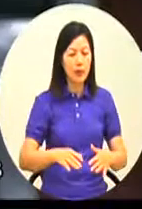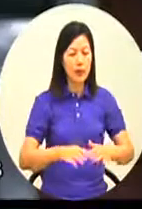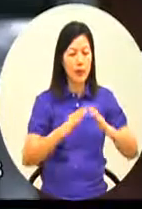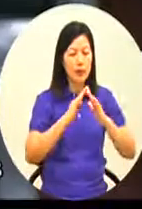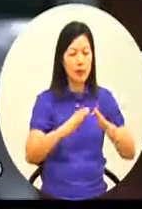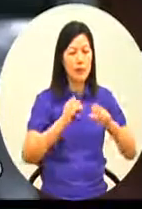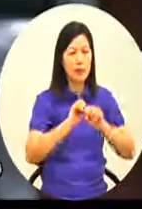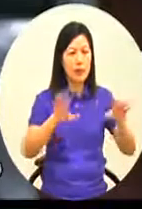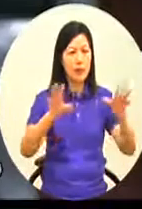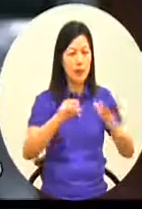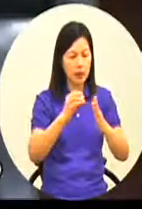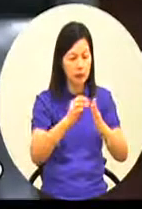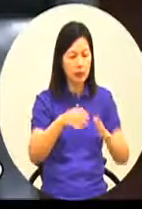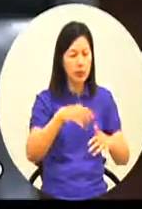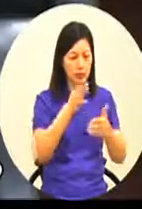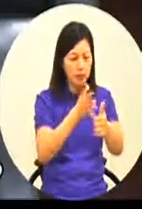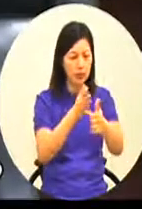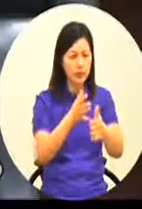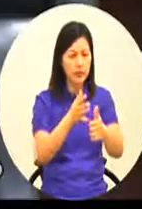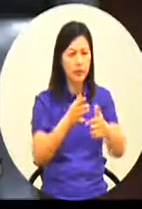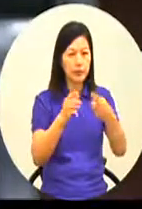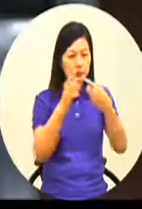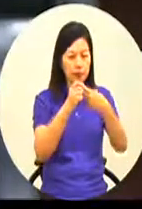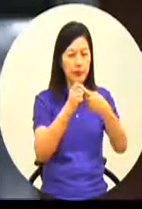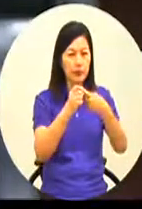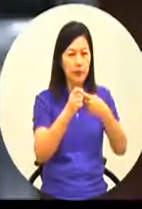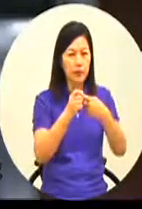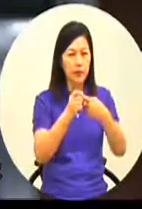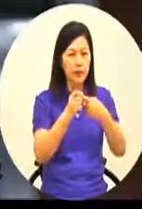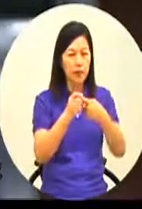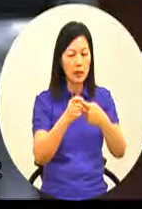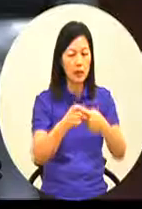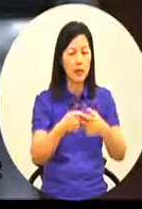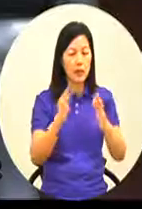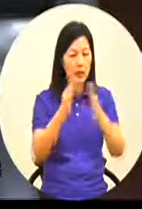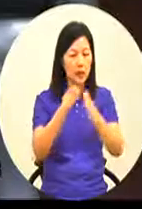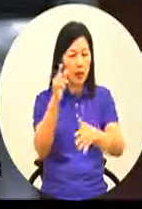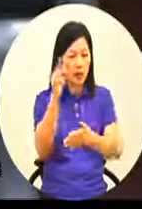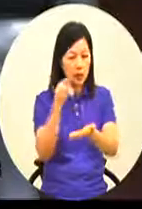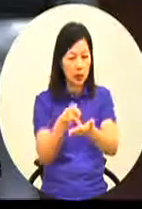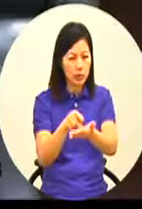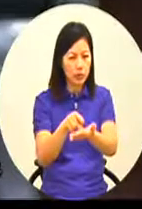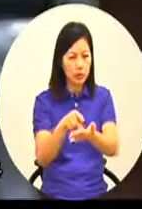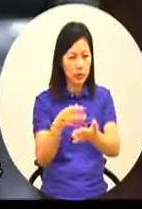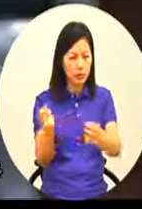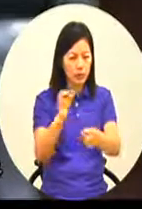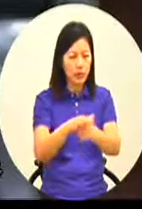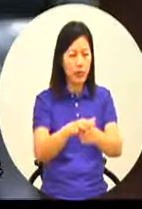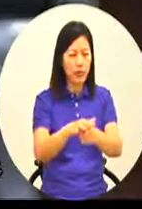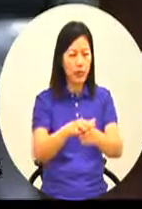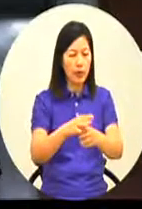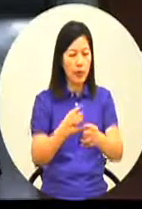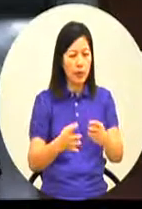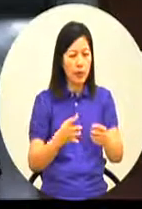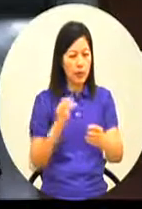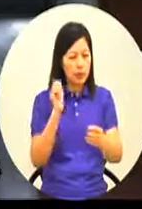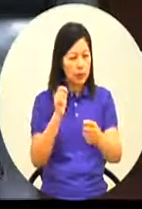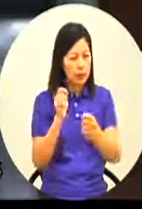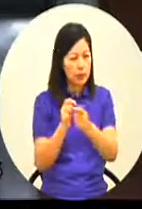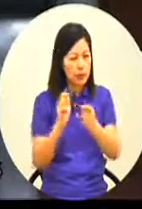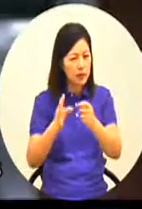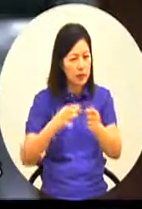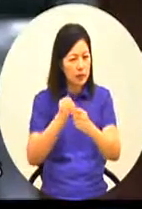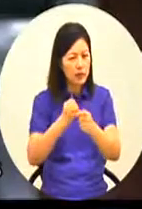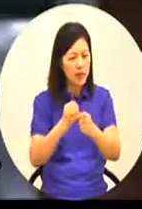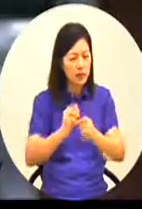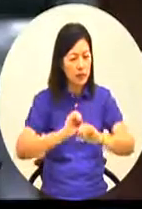提出几个问题。第一个问题是有关我们的租屋补贴，大概我们租屋补贴的计划这几年你推行的不错，好像今年